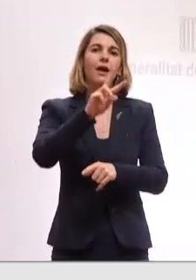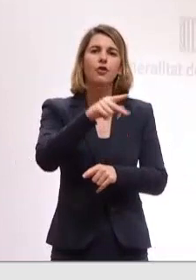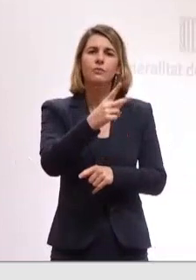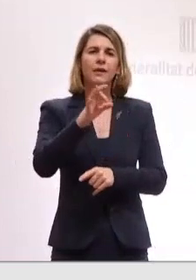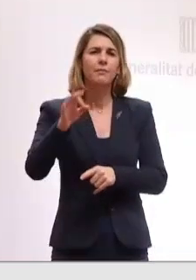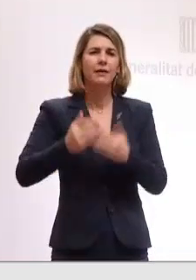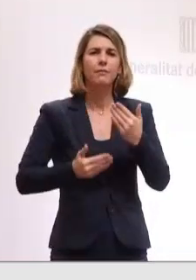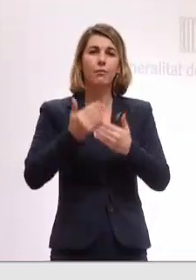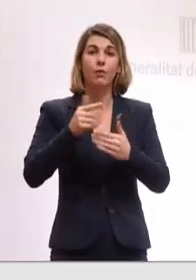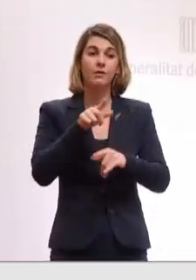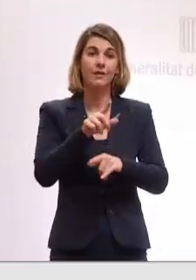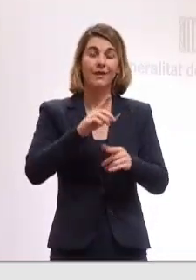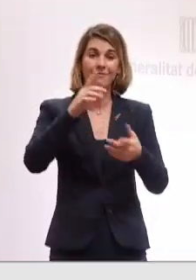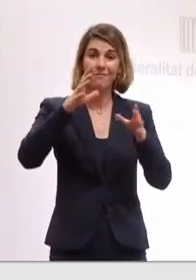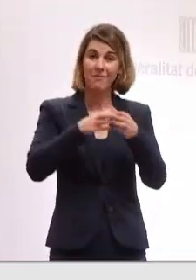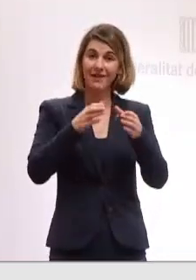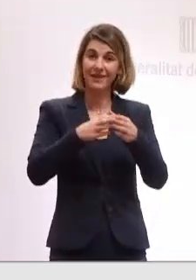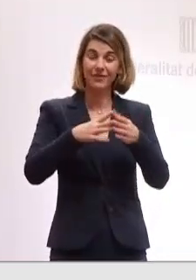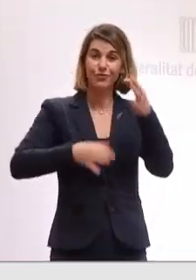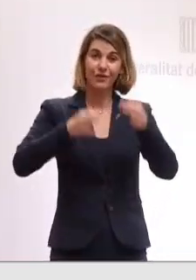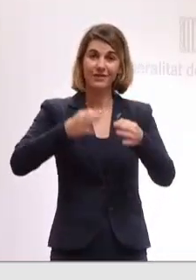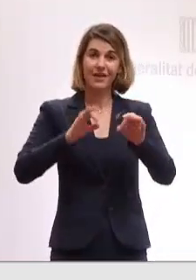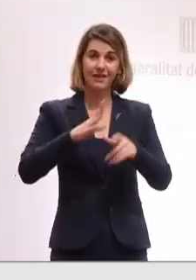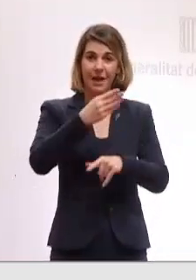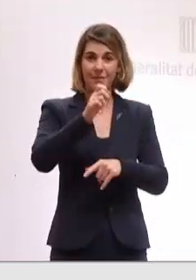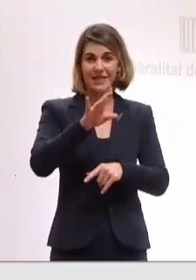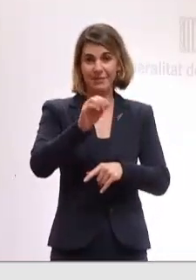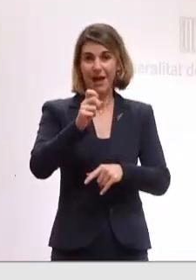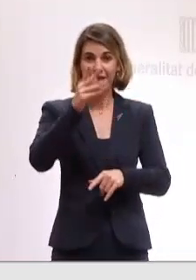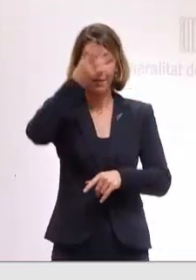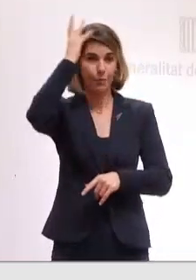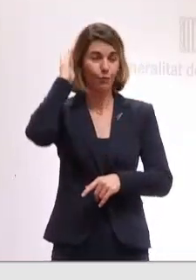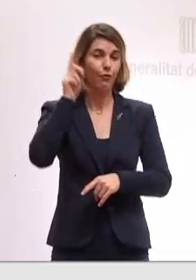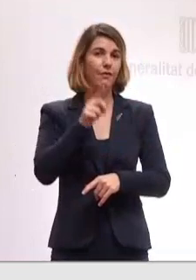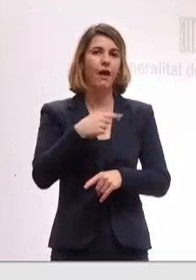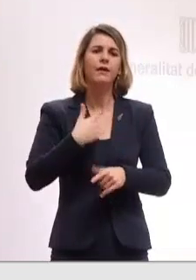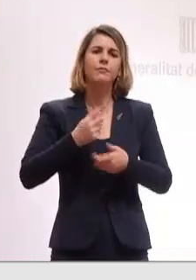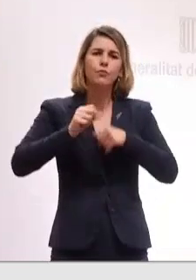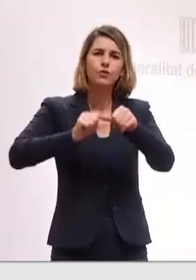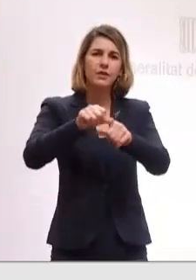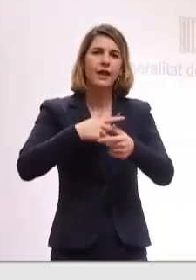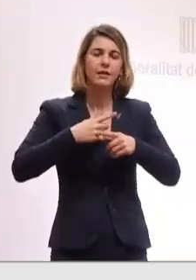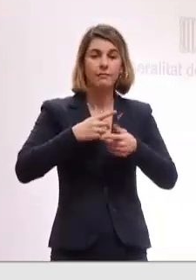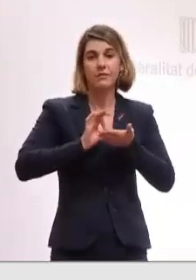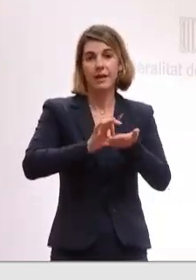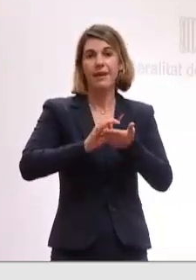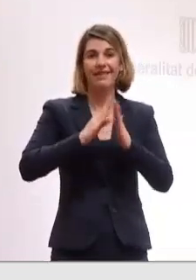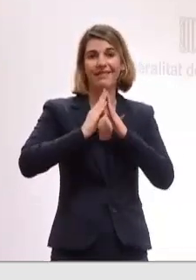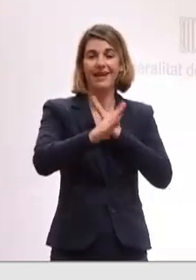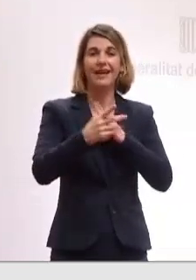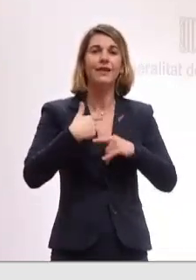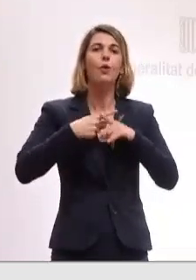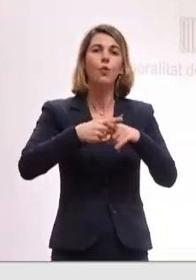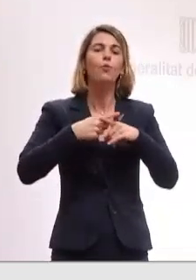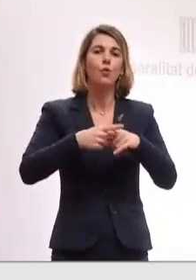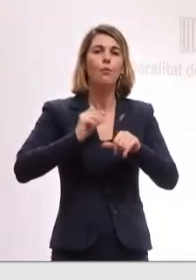entrar en funcionament el Partit Judicial de la Bisbal d'Empordà, les unitats processals de suport directe, el Servei Comú Processal General i